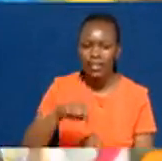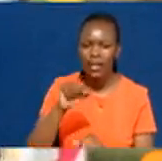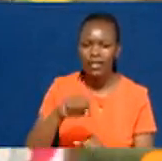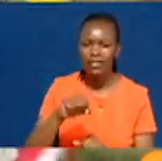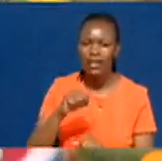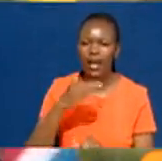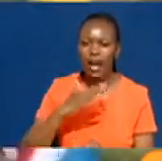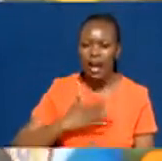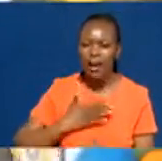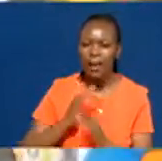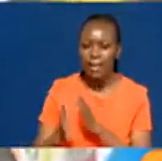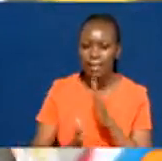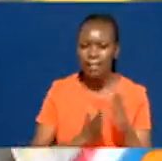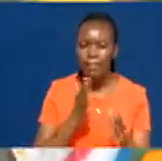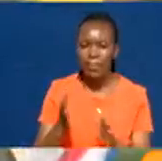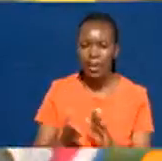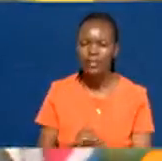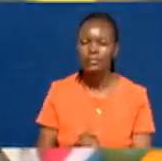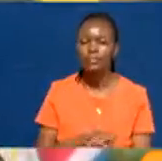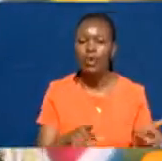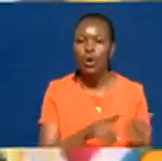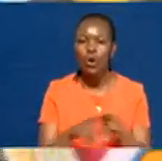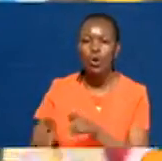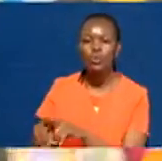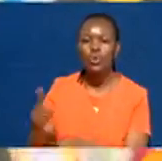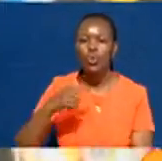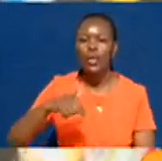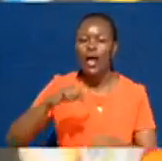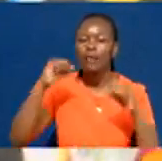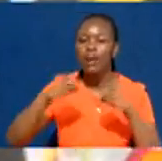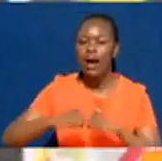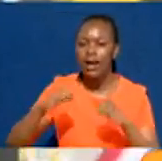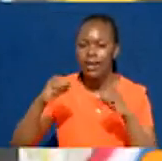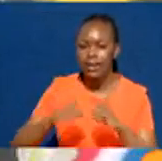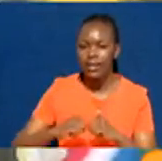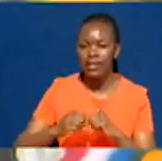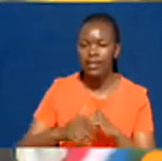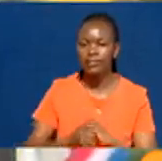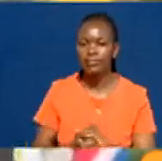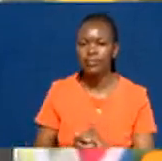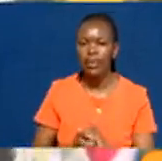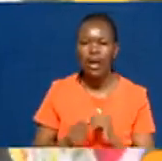tutakavyofanya. Tumekubali vile vile ya kwamba kamwe